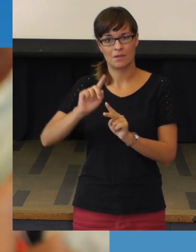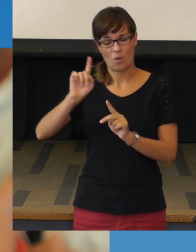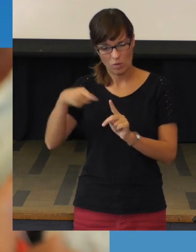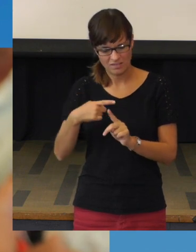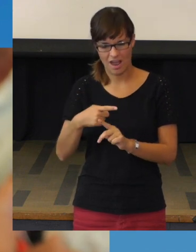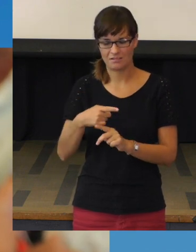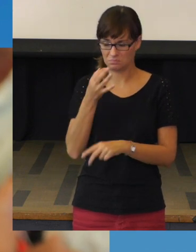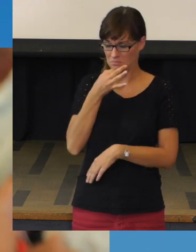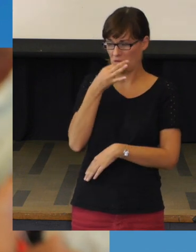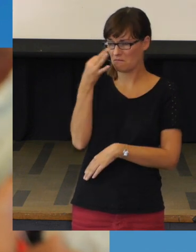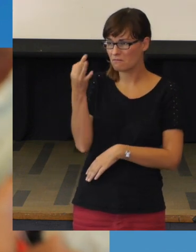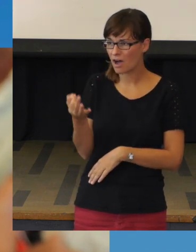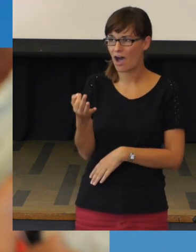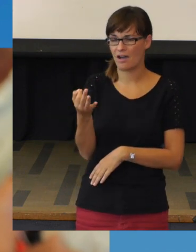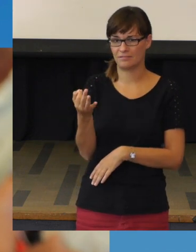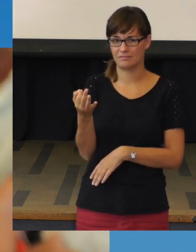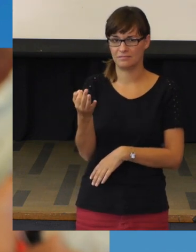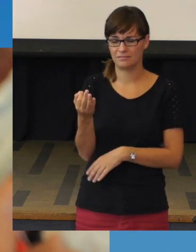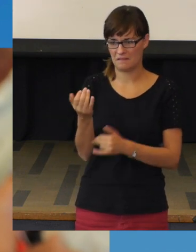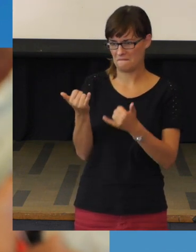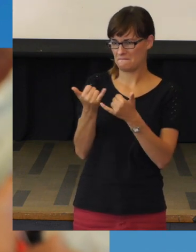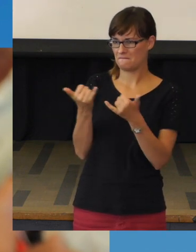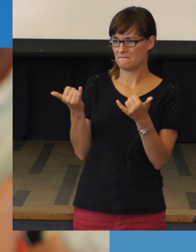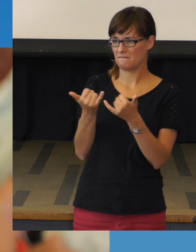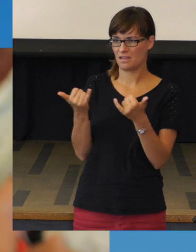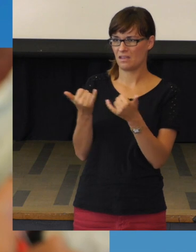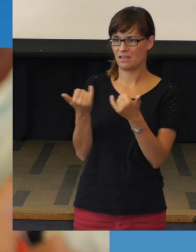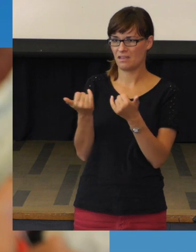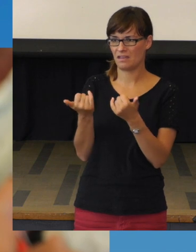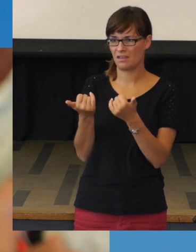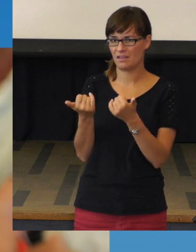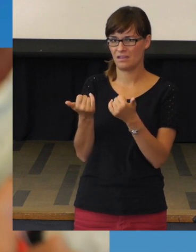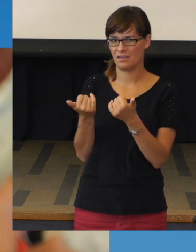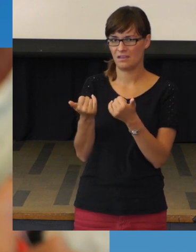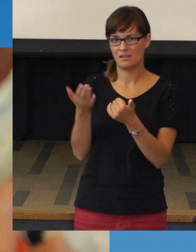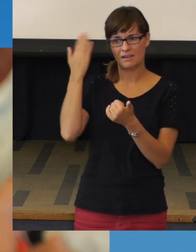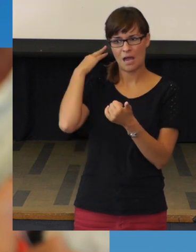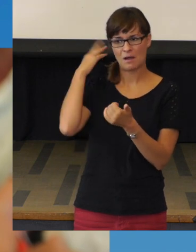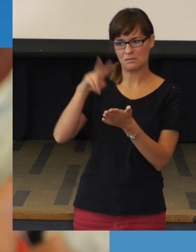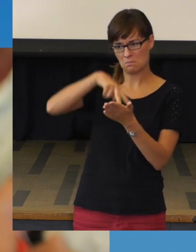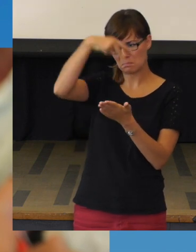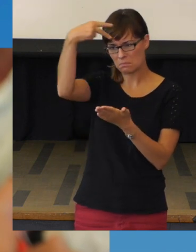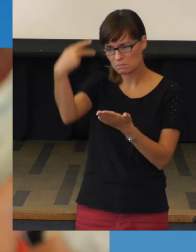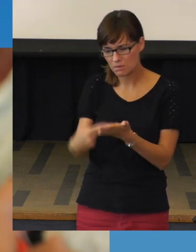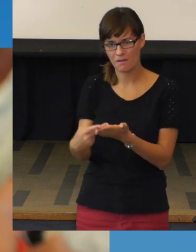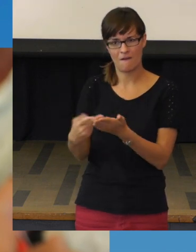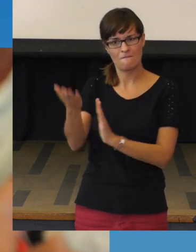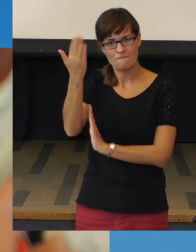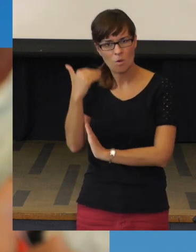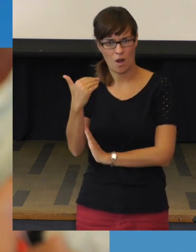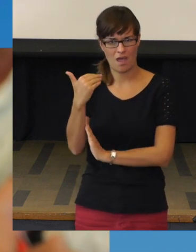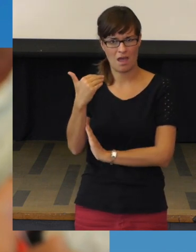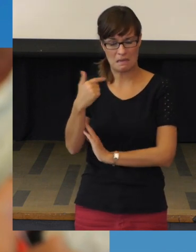stellen, wie ist jetzt dieser Sturz zustande gekommen? Ist das der